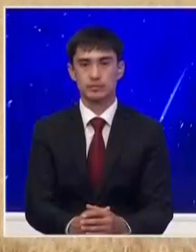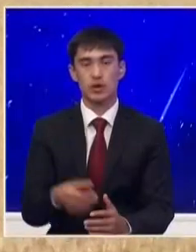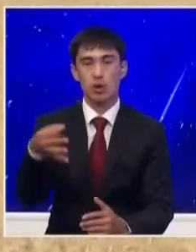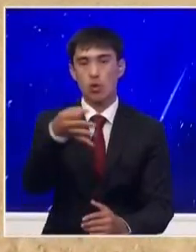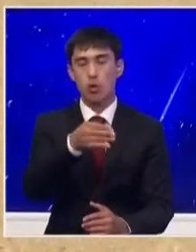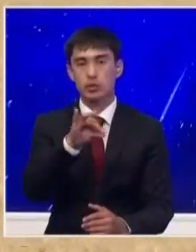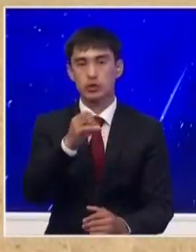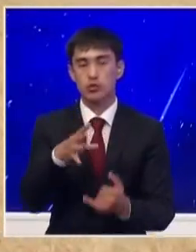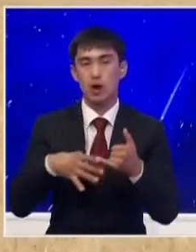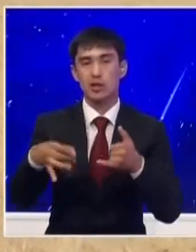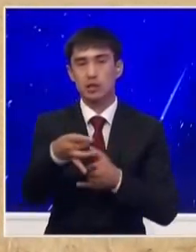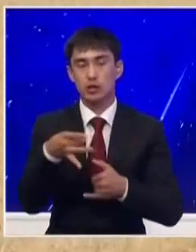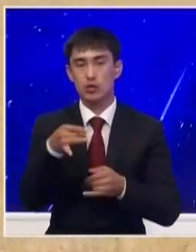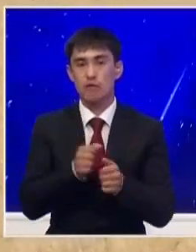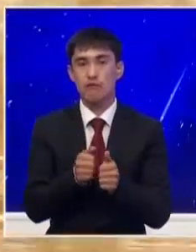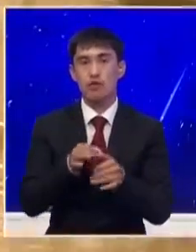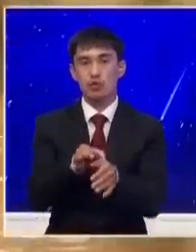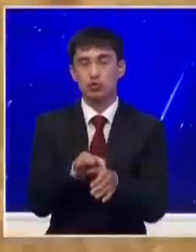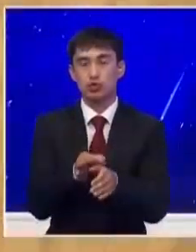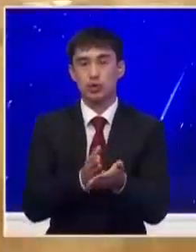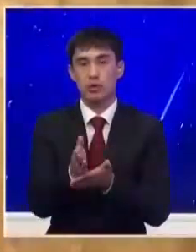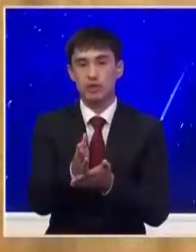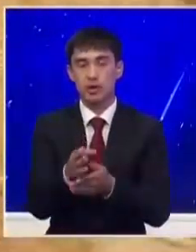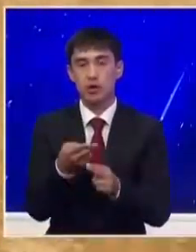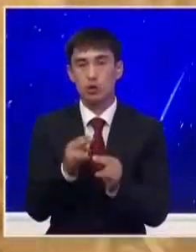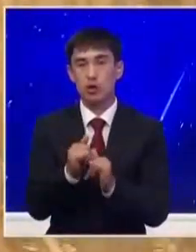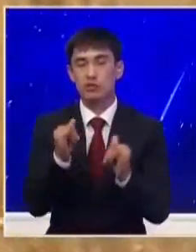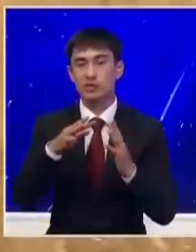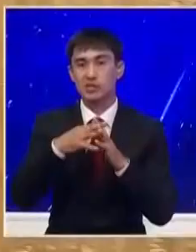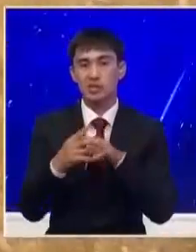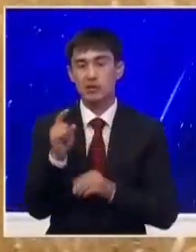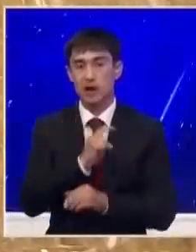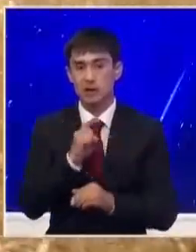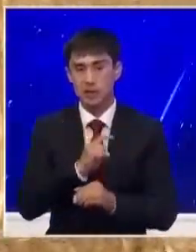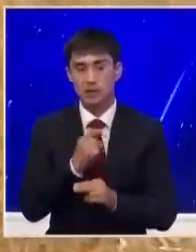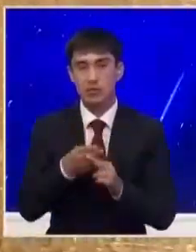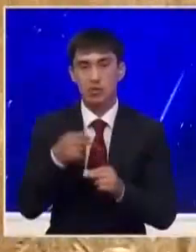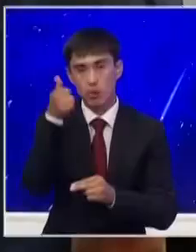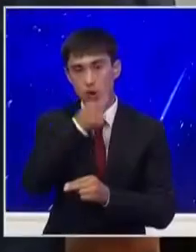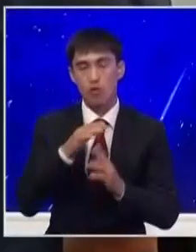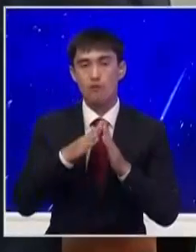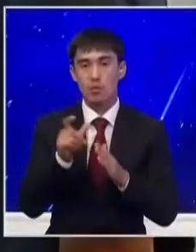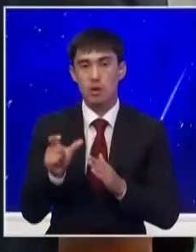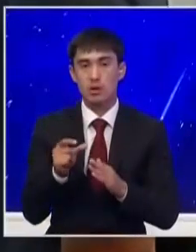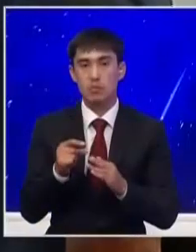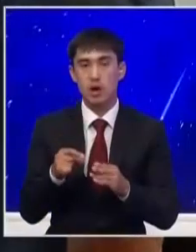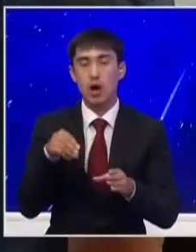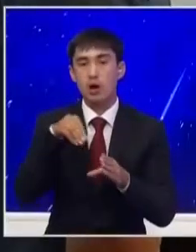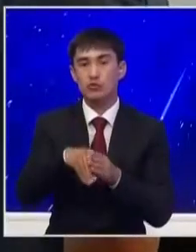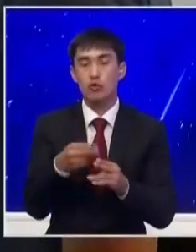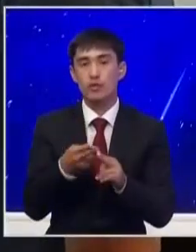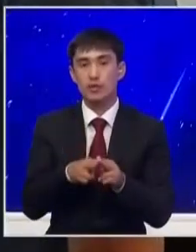Область ЖТСУ – аграрный регион, ведущей отраслью которого является развитие сельского хозяйства. В этом году фермерами края освоено